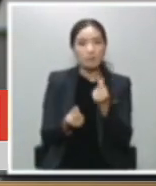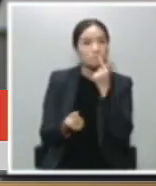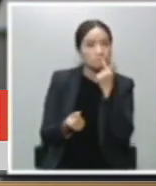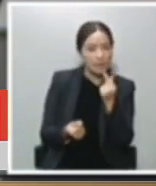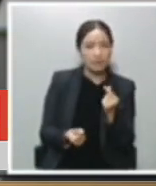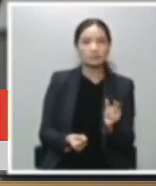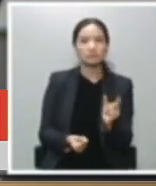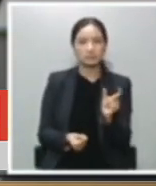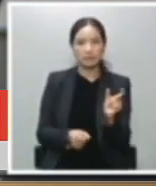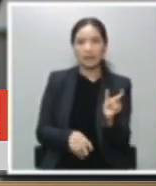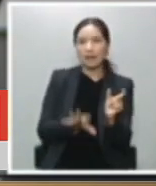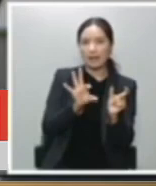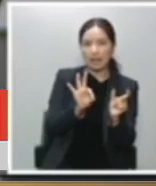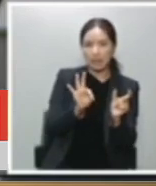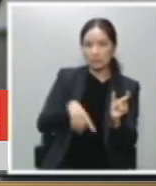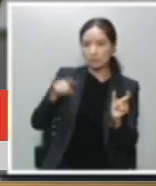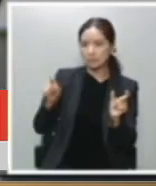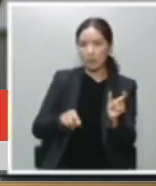อม